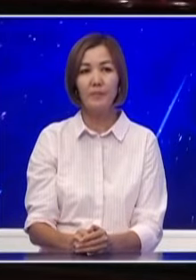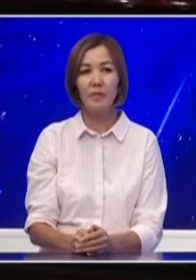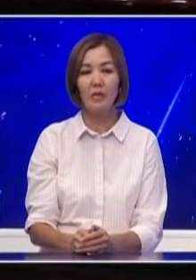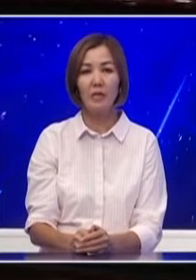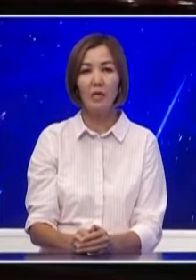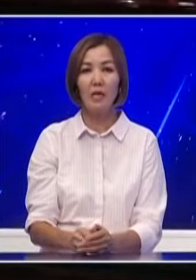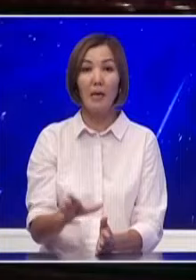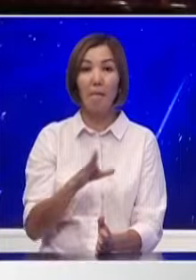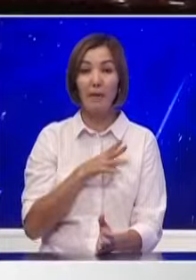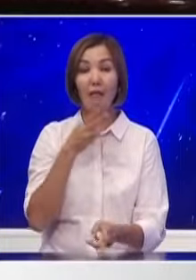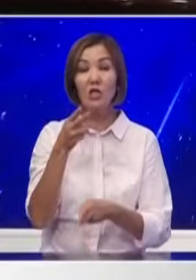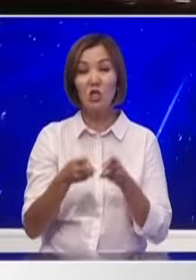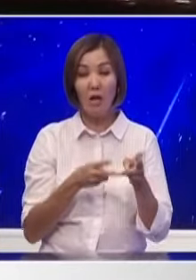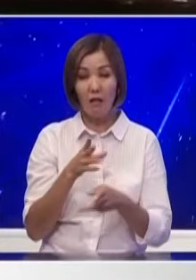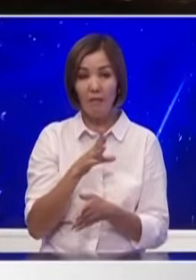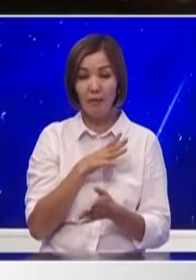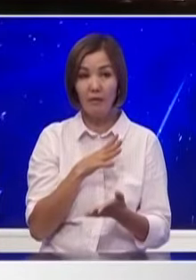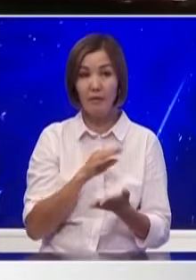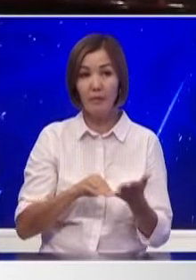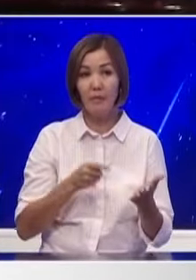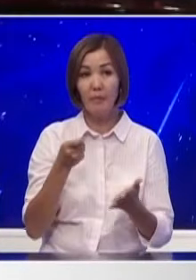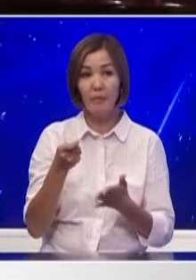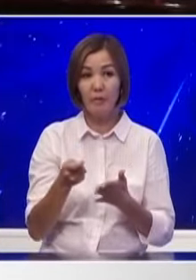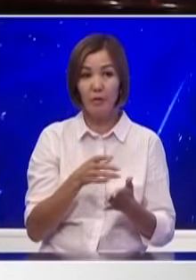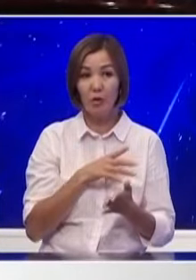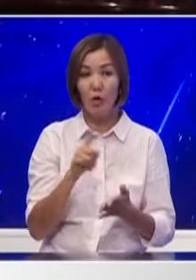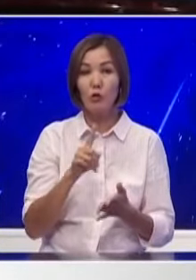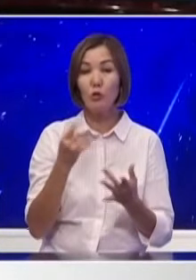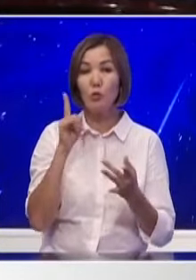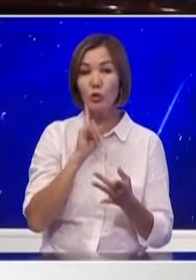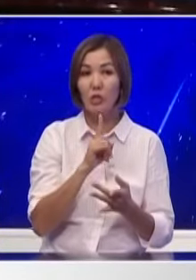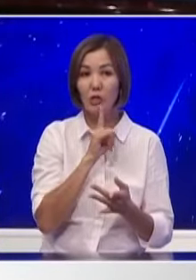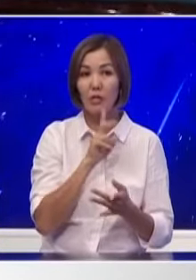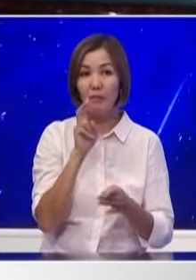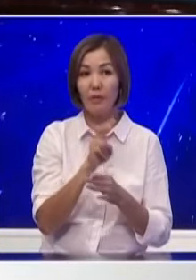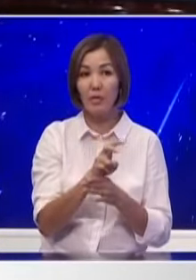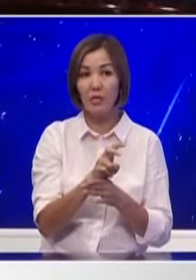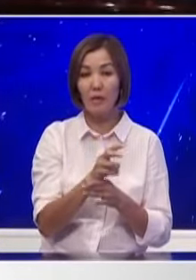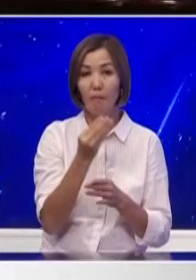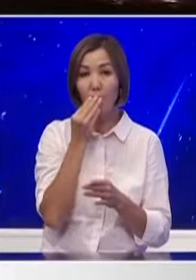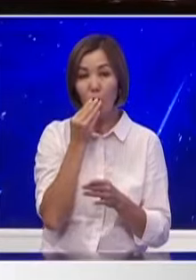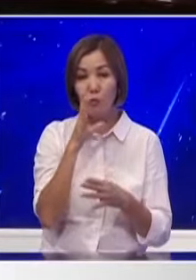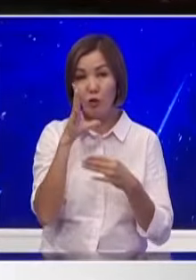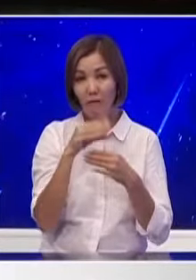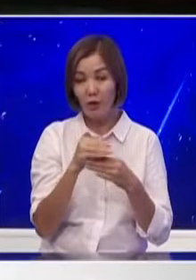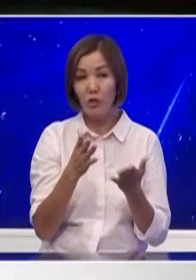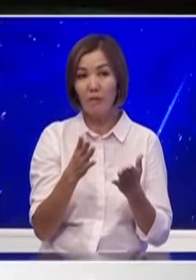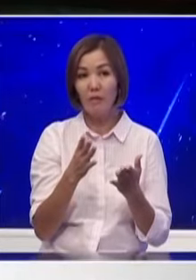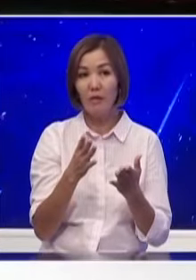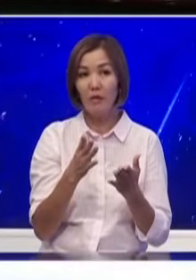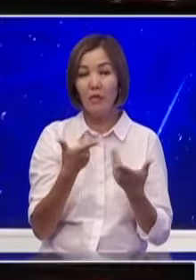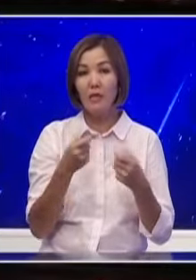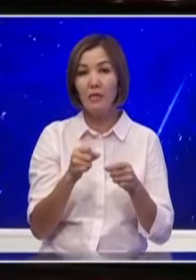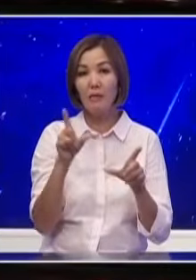Поступила жалоба. Мы вообще выехали на основании жалобы. Женщина, то есть, пришла поужинать с ребенком в заведение